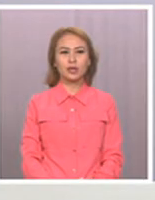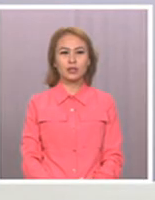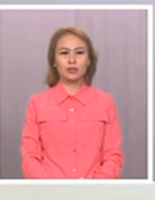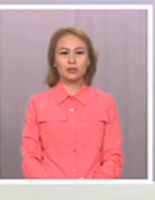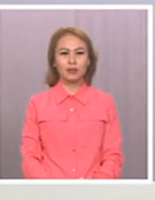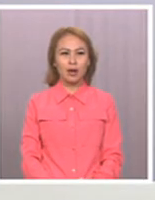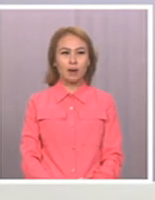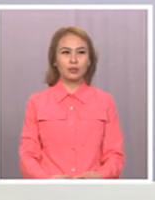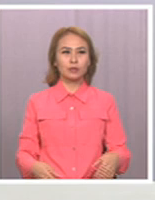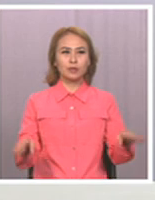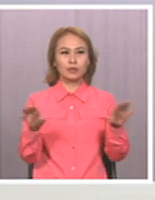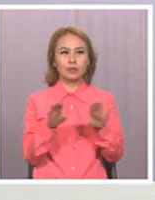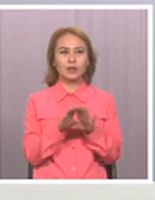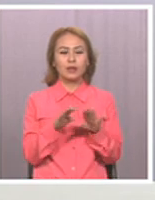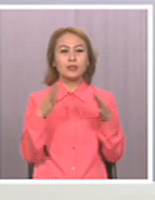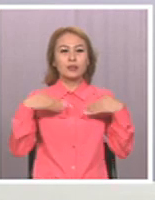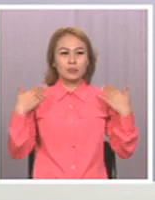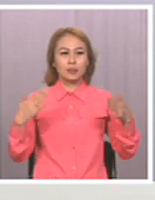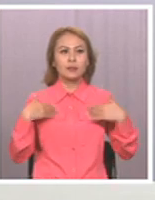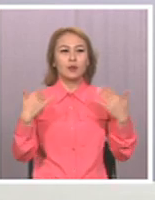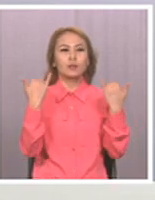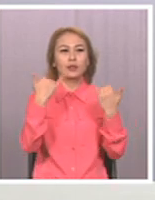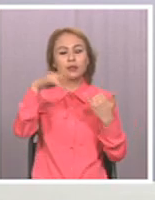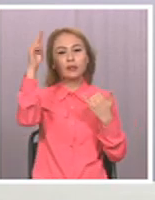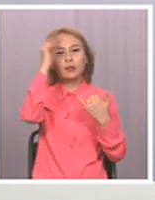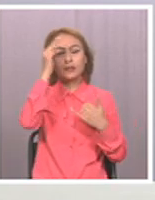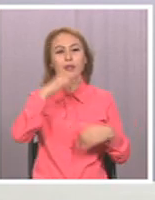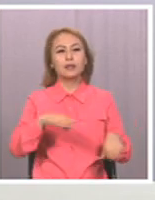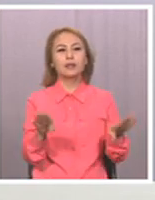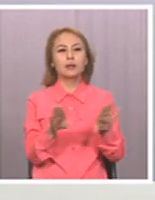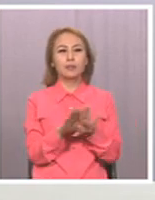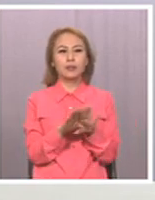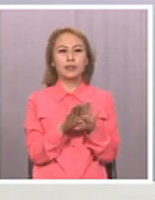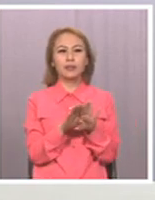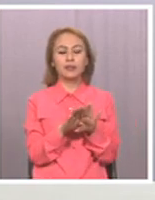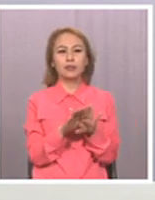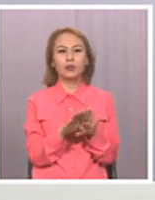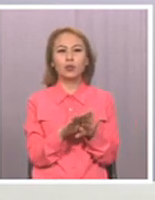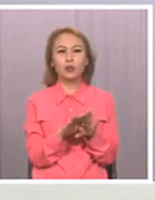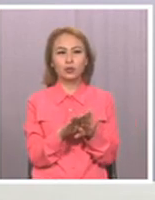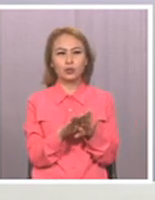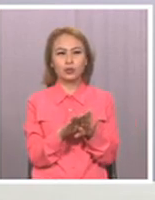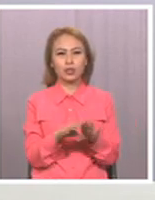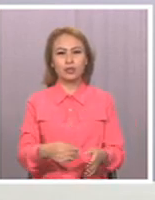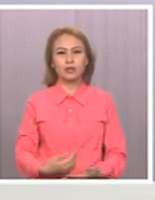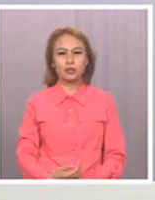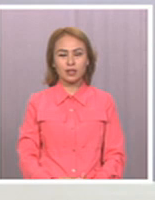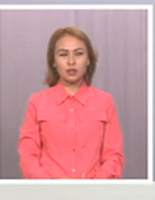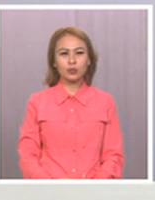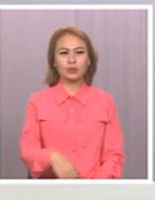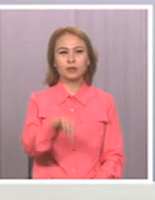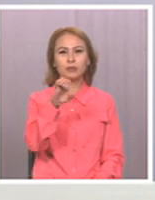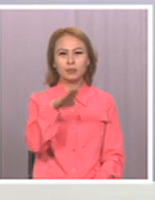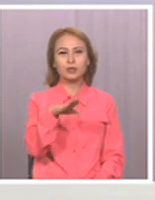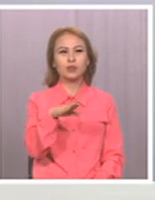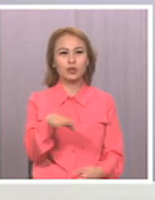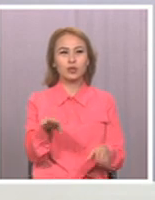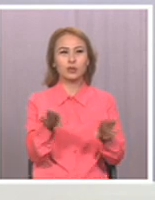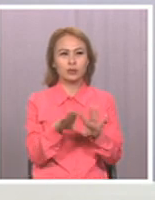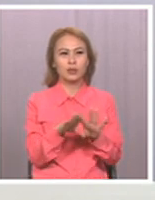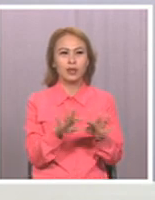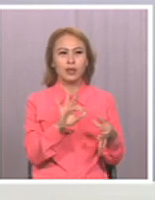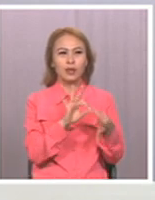Сәлеметсіздер ме оқушылар, бүгінгі сабағымыздың тақырыбы статистикалық деректер және олардың